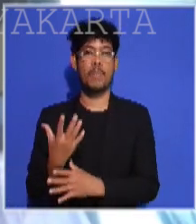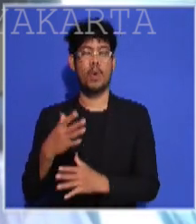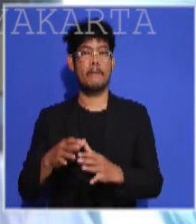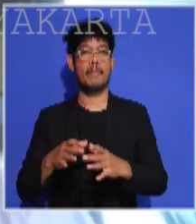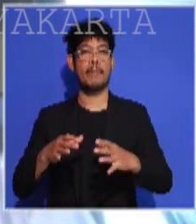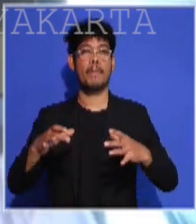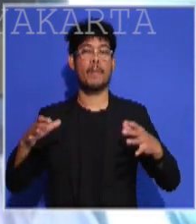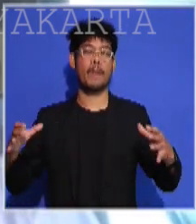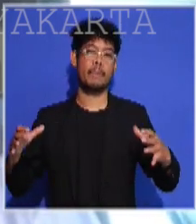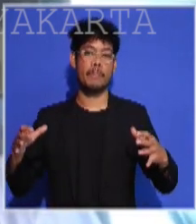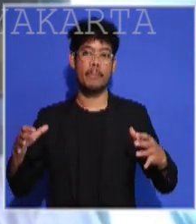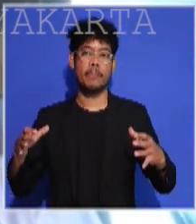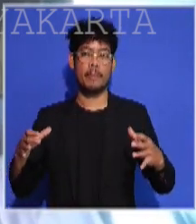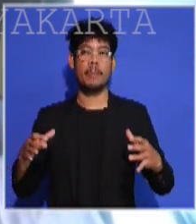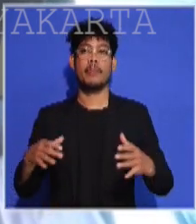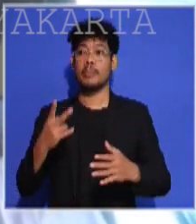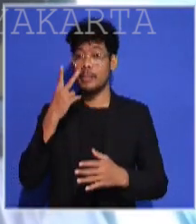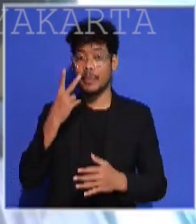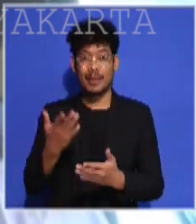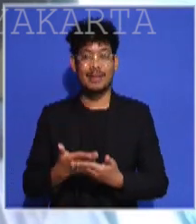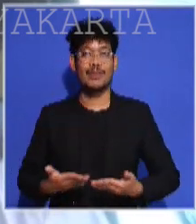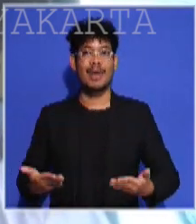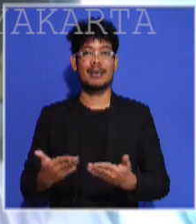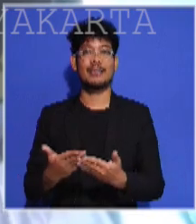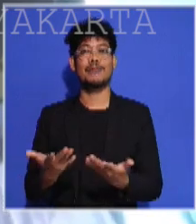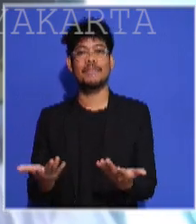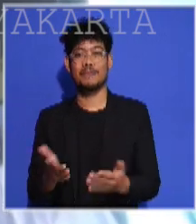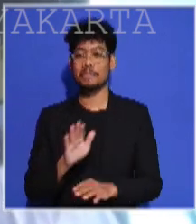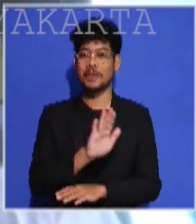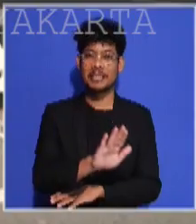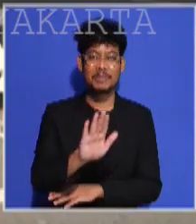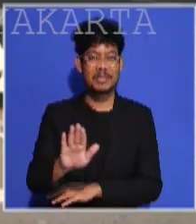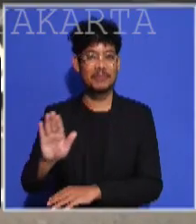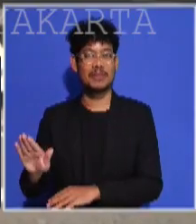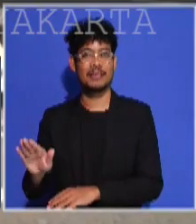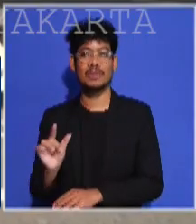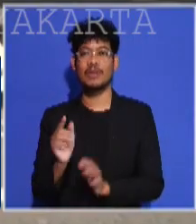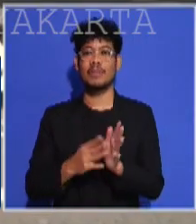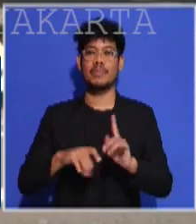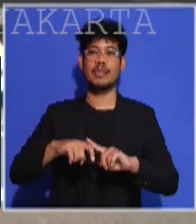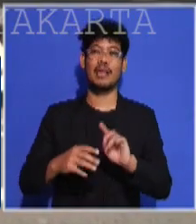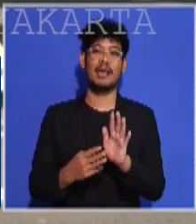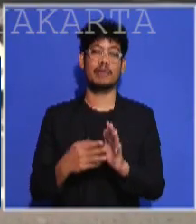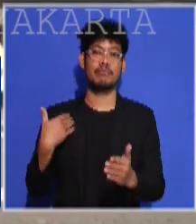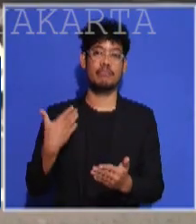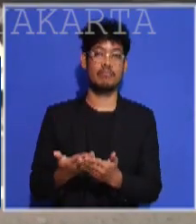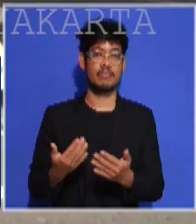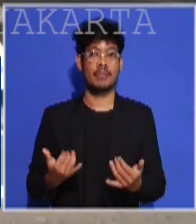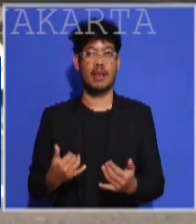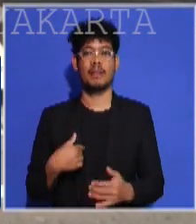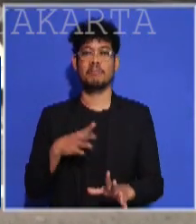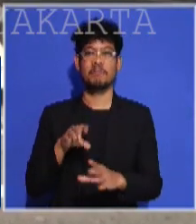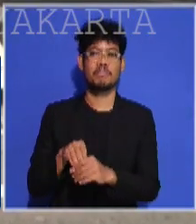itu melihat dari prestasi masing-masing e umkmnya selama ini saya bergabung dengan